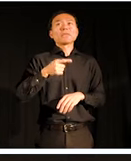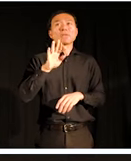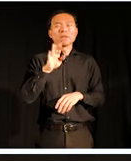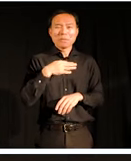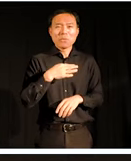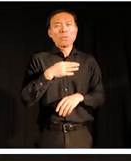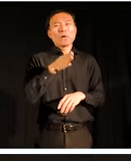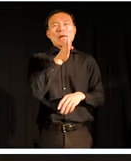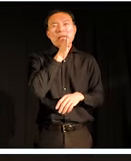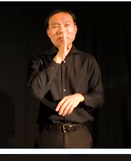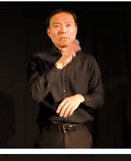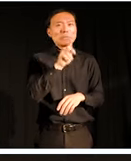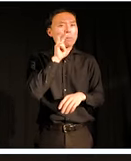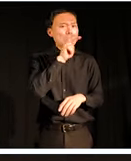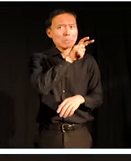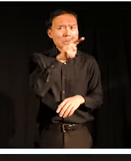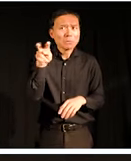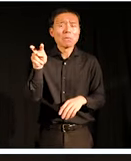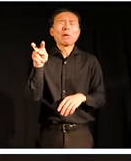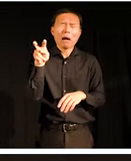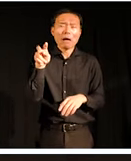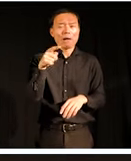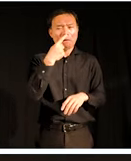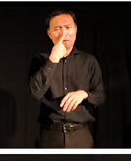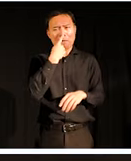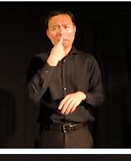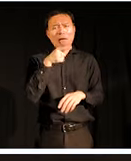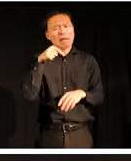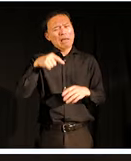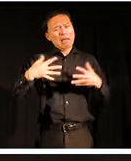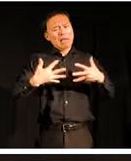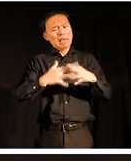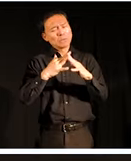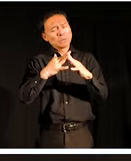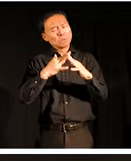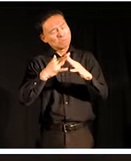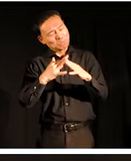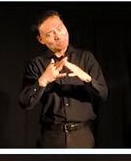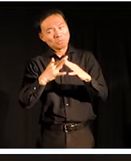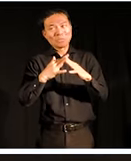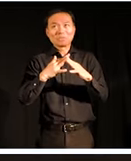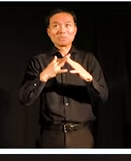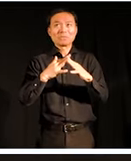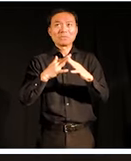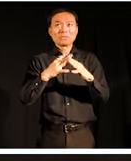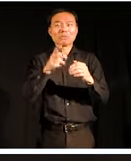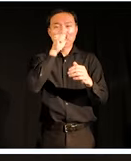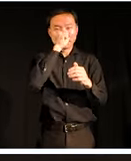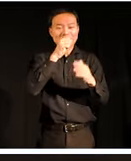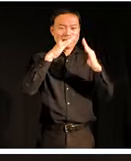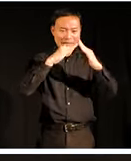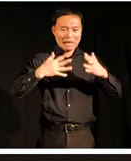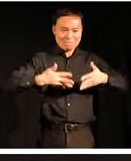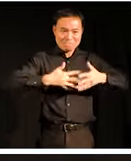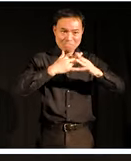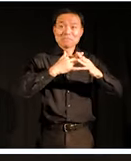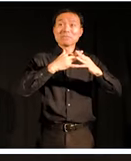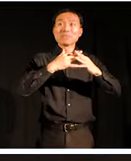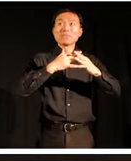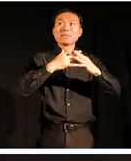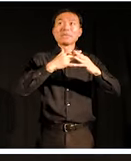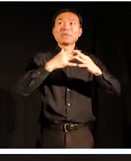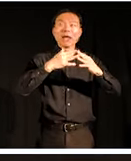やっぱり見ててあ僕はペルでは建築やいい建築なってみんなこう家住んだりするといいなと